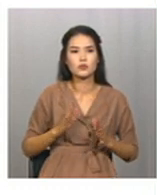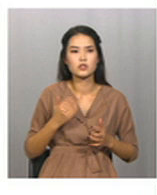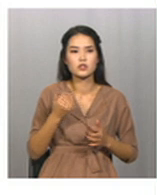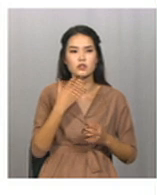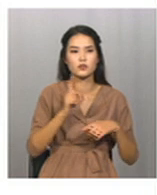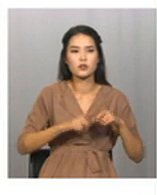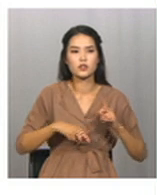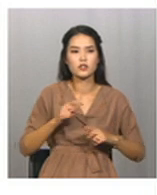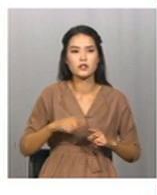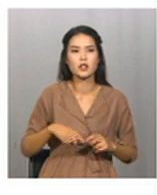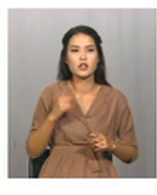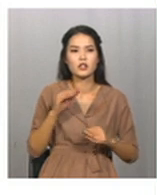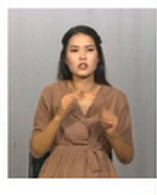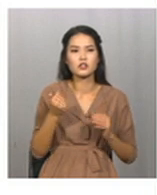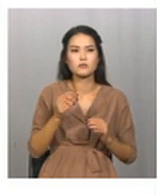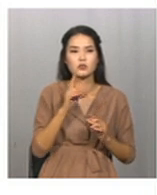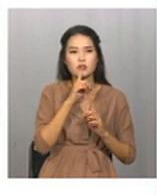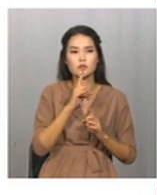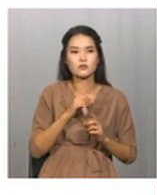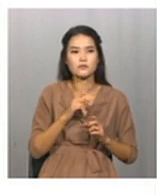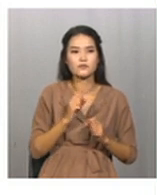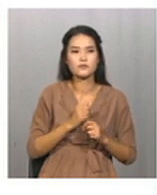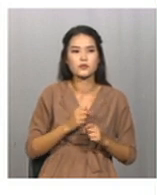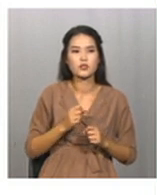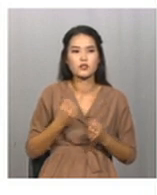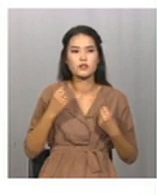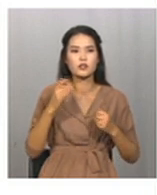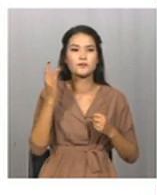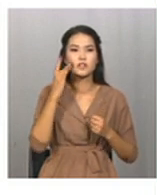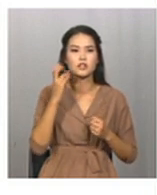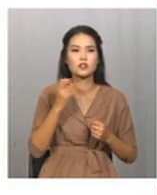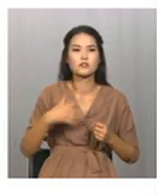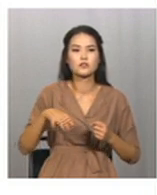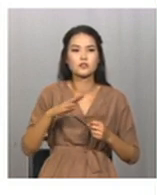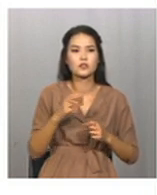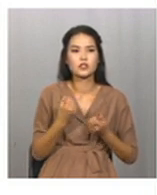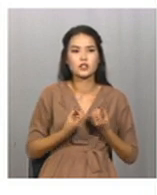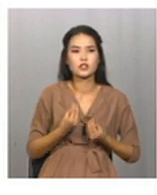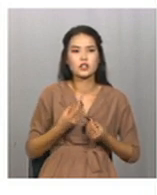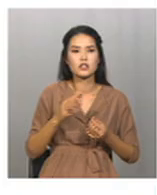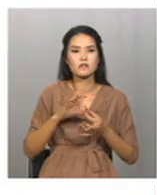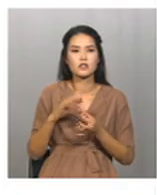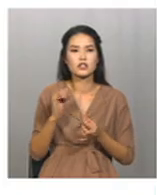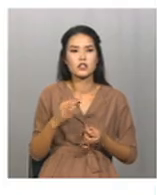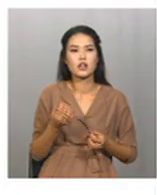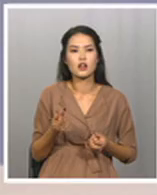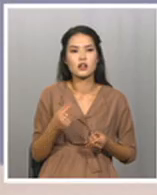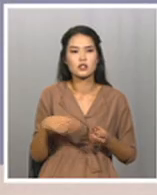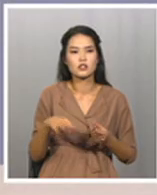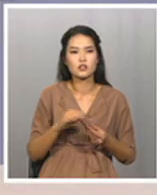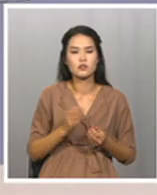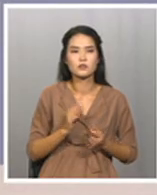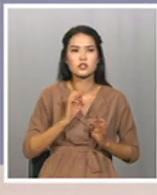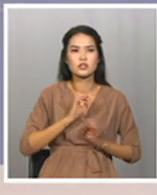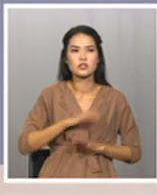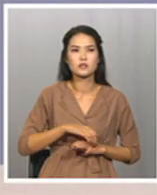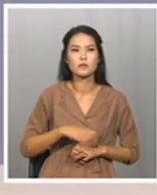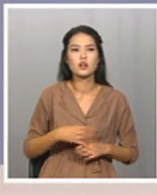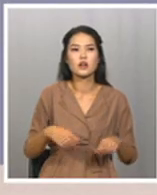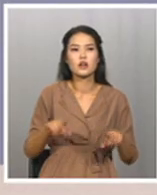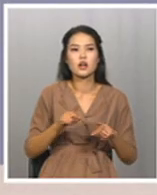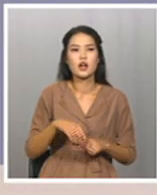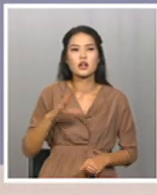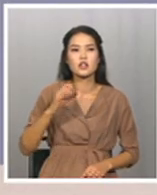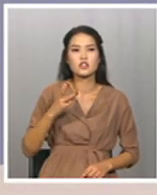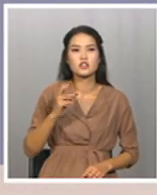родителю, наделила его способностью выигрывать всегда и во все игры, связанные с азартом и риском. Кроме того, сыщик